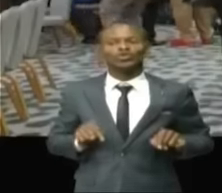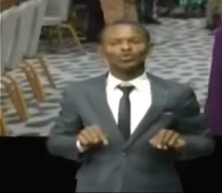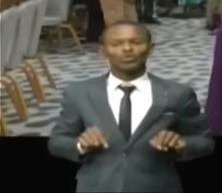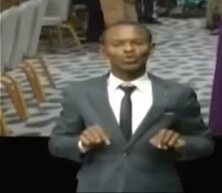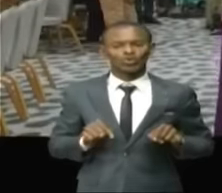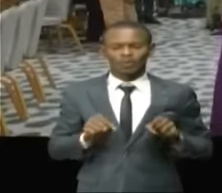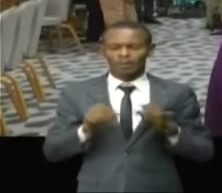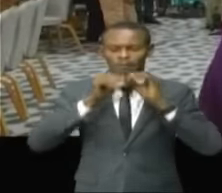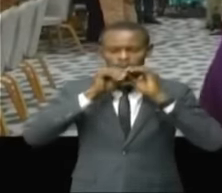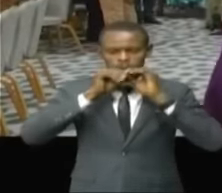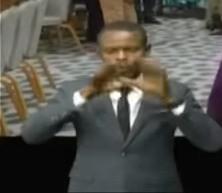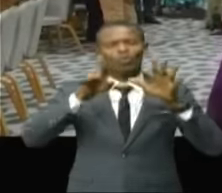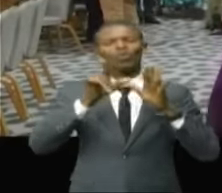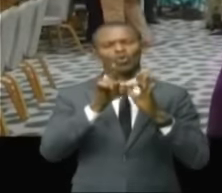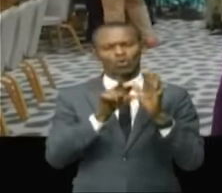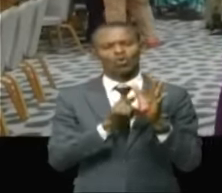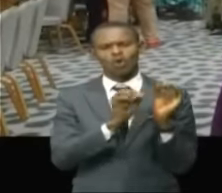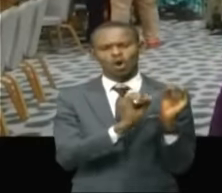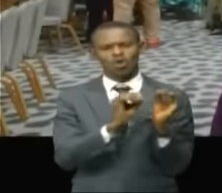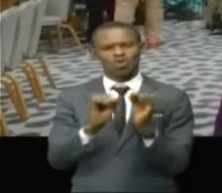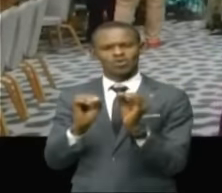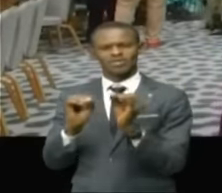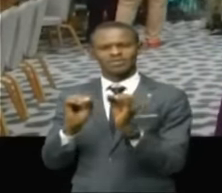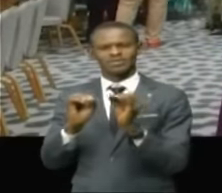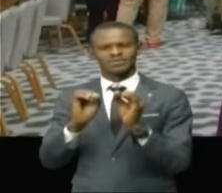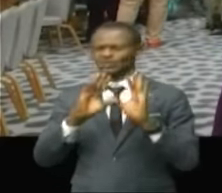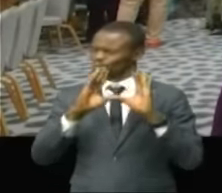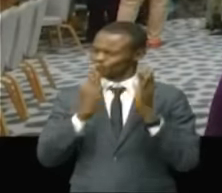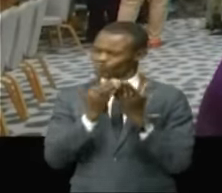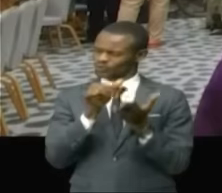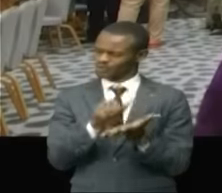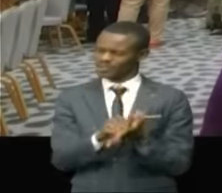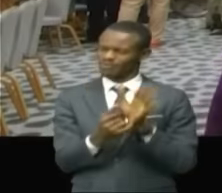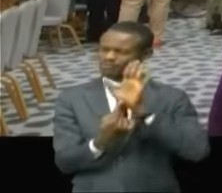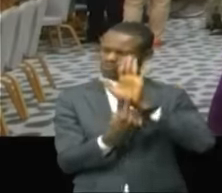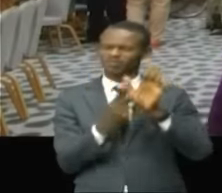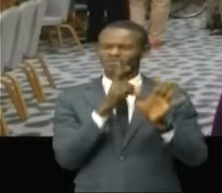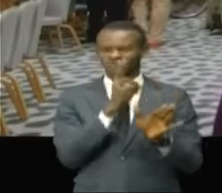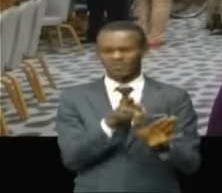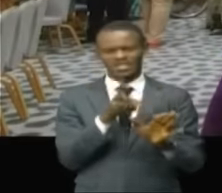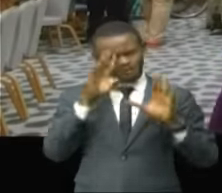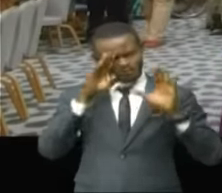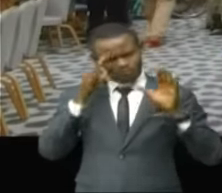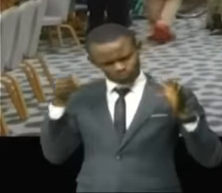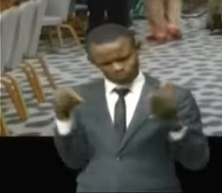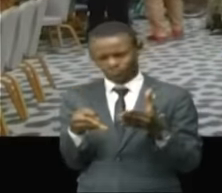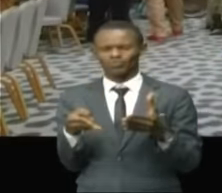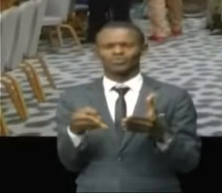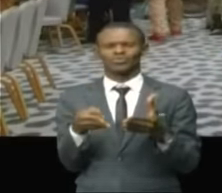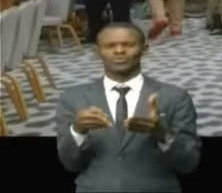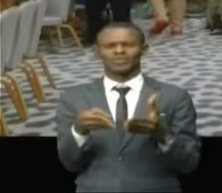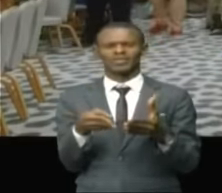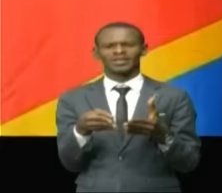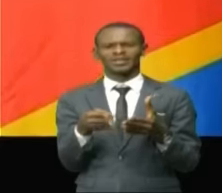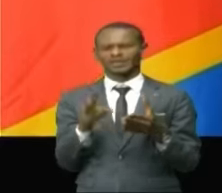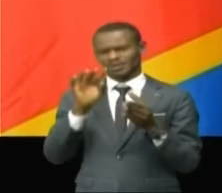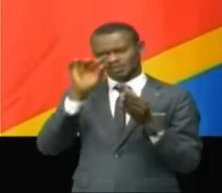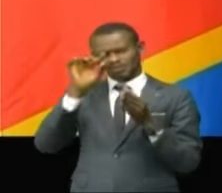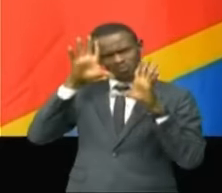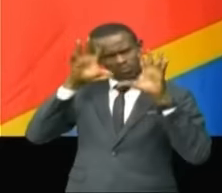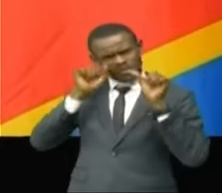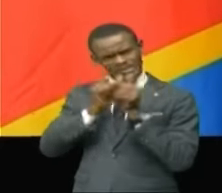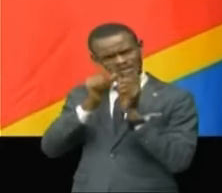loi. Toutes ces avancées-là prouvent vraiment qu'ils sont vraiment engagés et nous sommes contents et nous souhaitons qu'ils pourraient encore